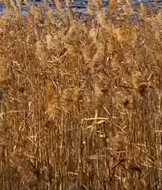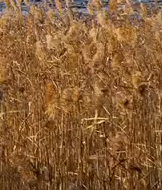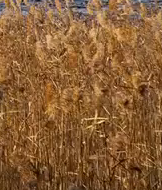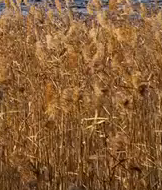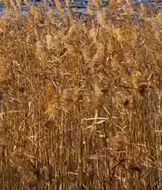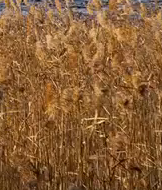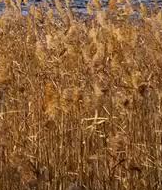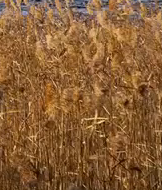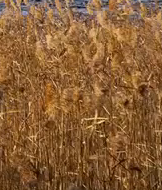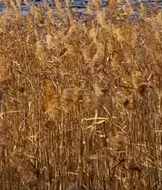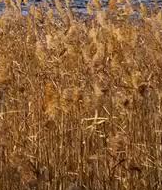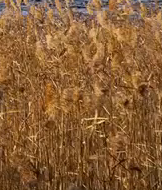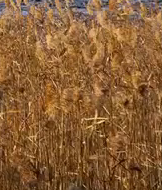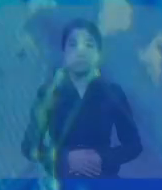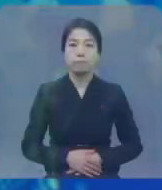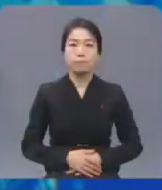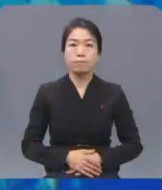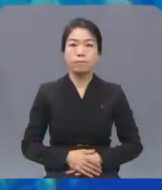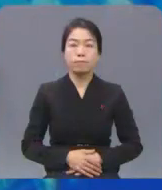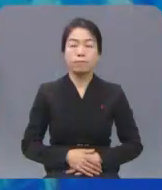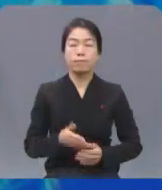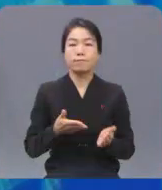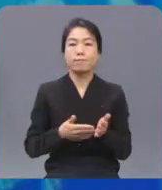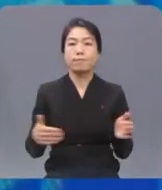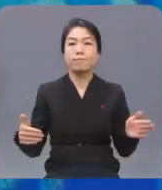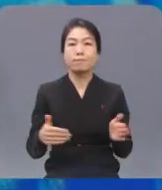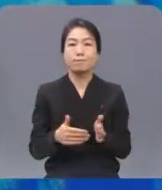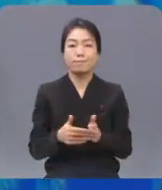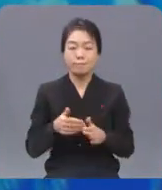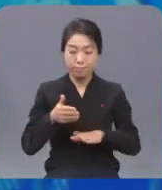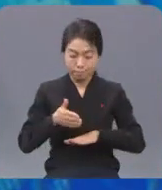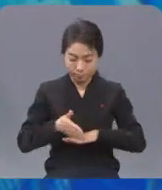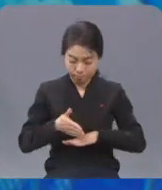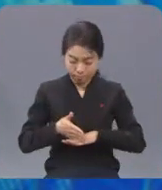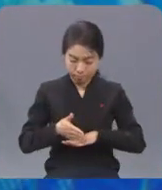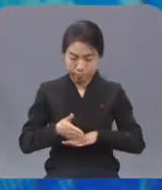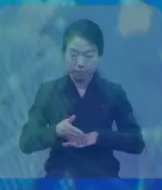날씨였습니다. 뉴스를 마칩니다. 여러분 고맙습니다.